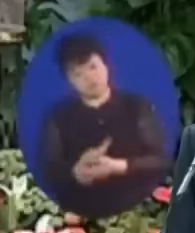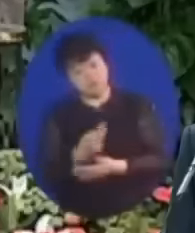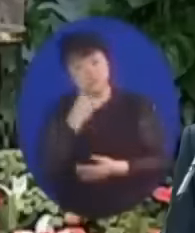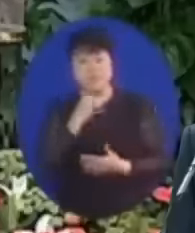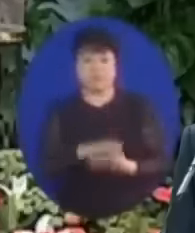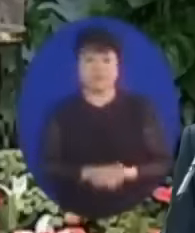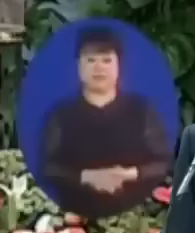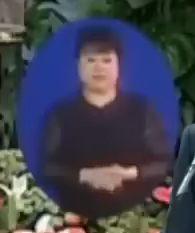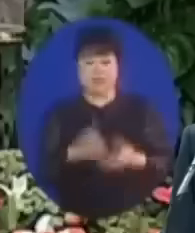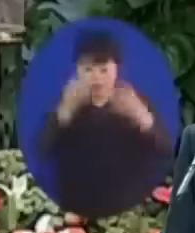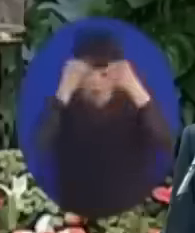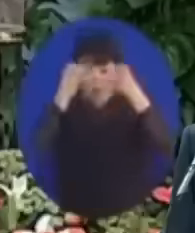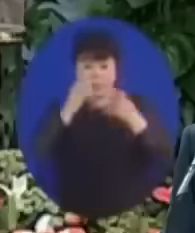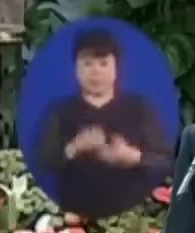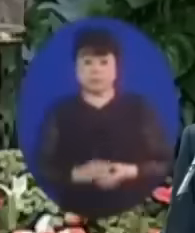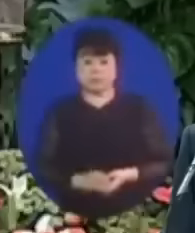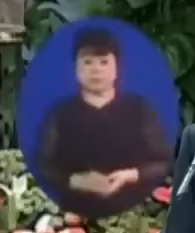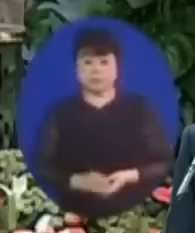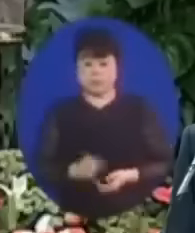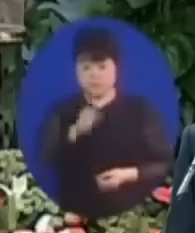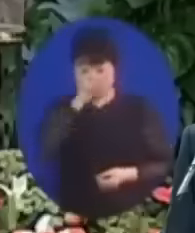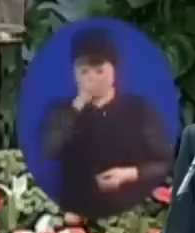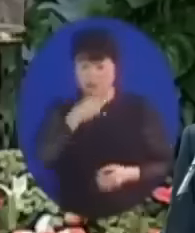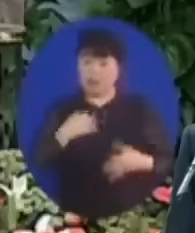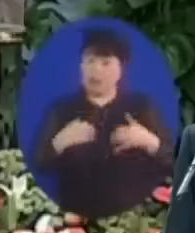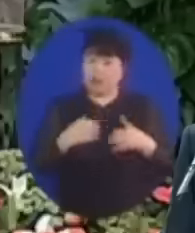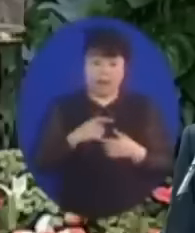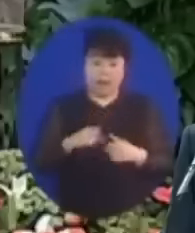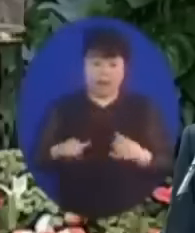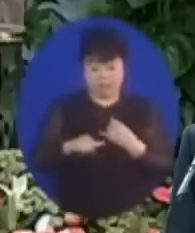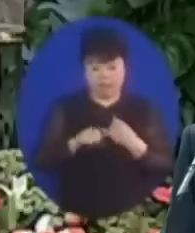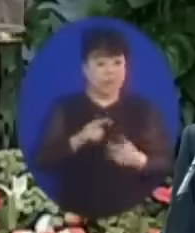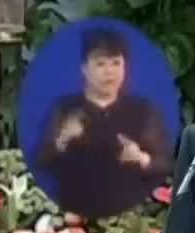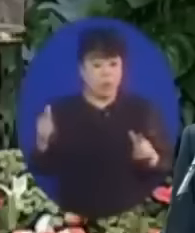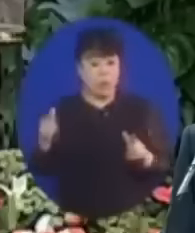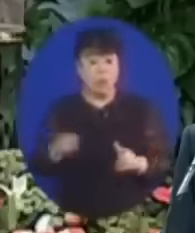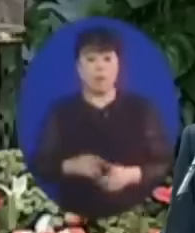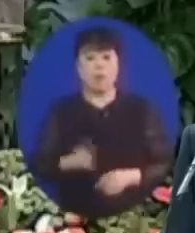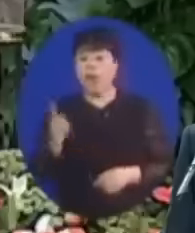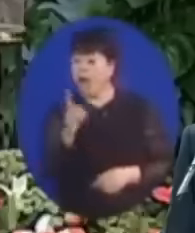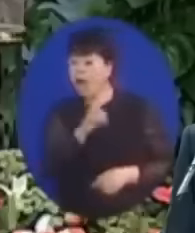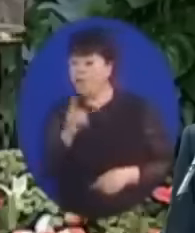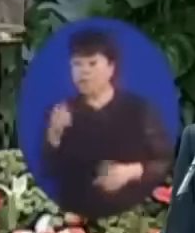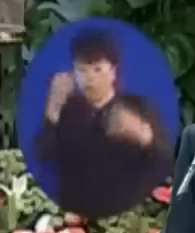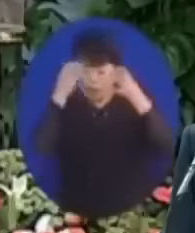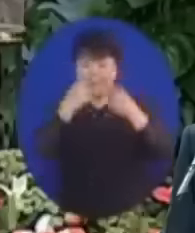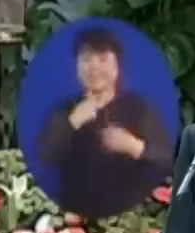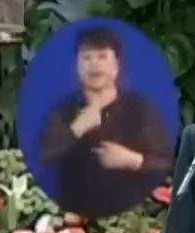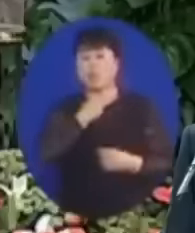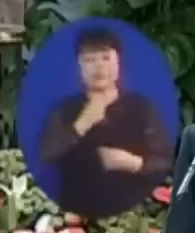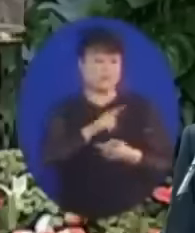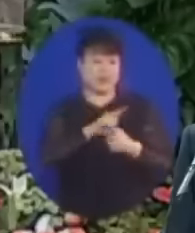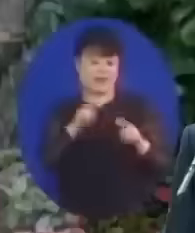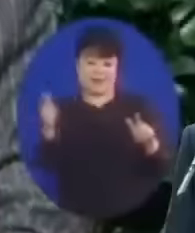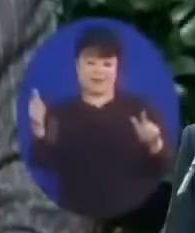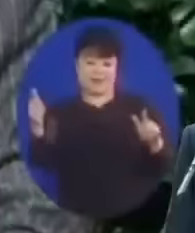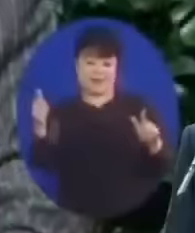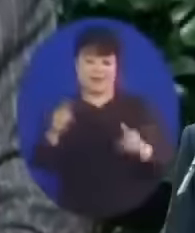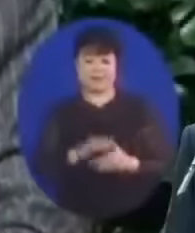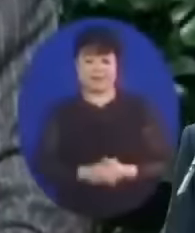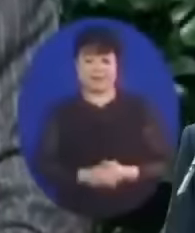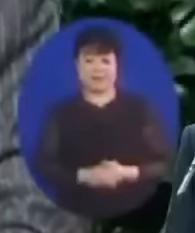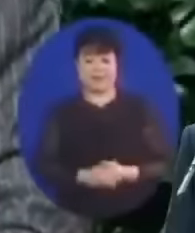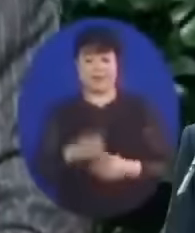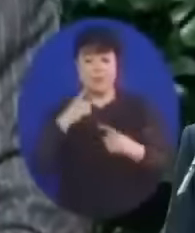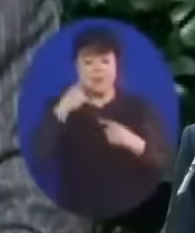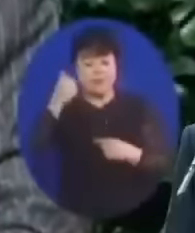것입니다. 고난은 결코 낭만적이거나 로맨틱한 일이 아닙니다. 그러므로 아무도 고난당하기를 원치 않습니다.